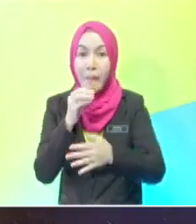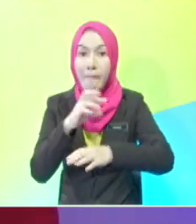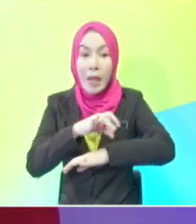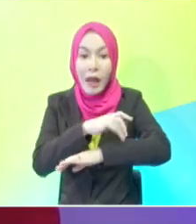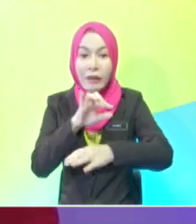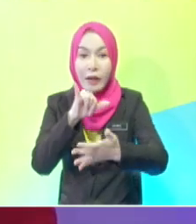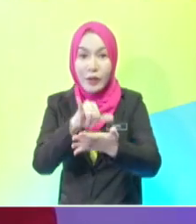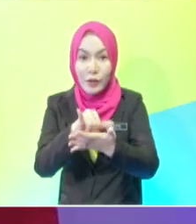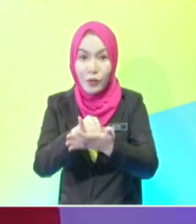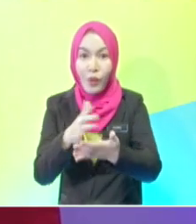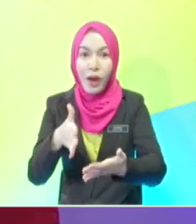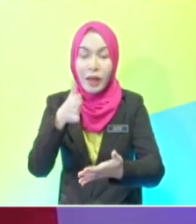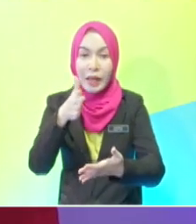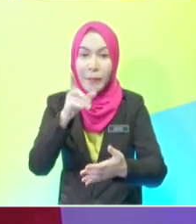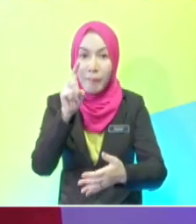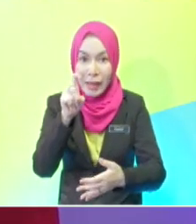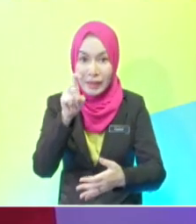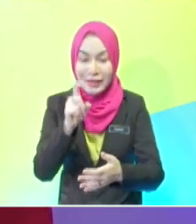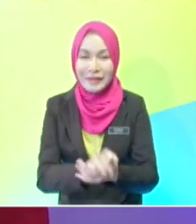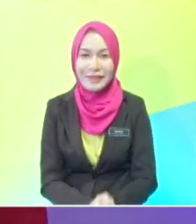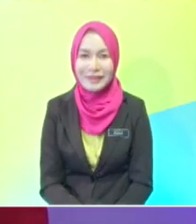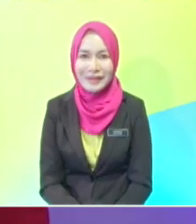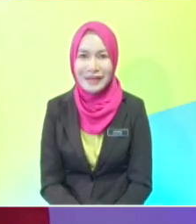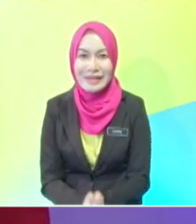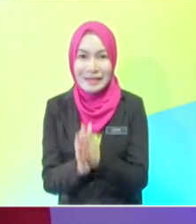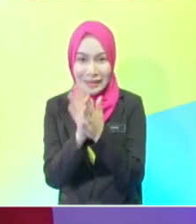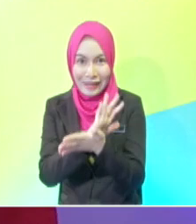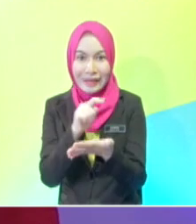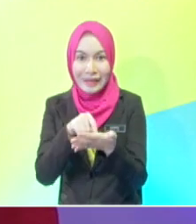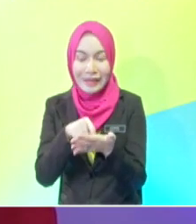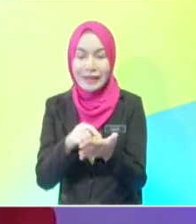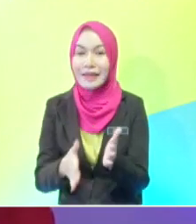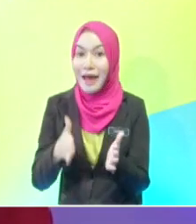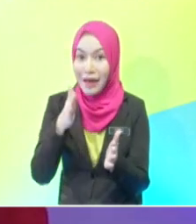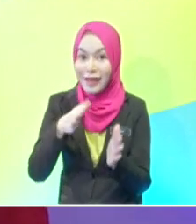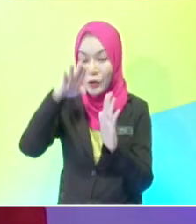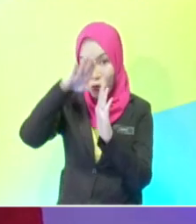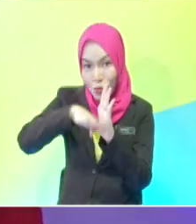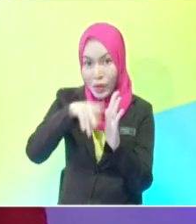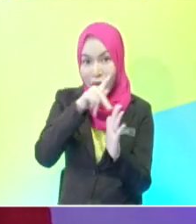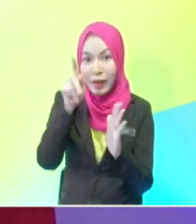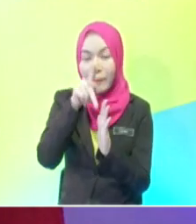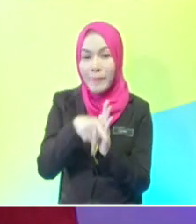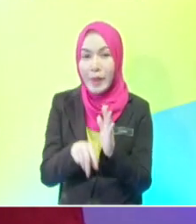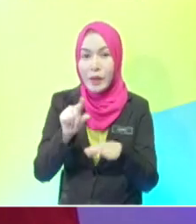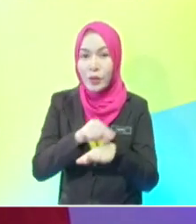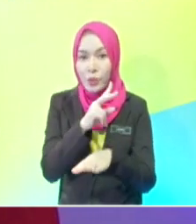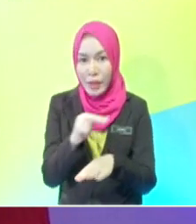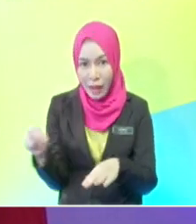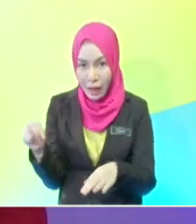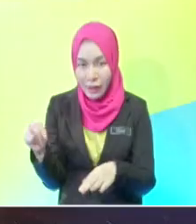dia boleh kurangkan penggunaan racun serangga dia tak payah makan banyak dia makan sedikit